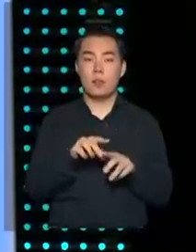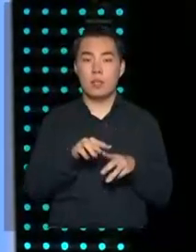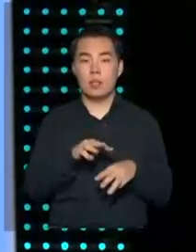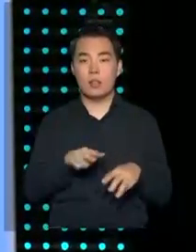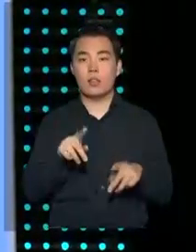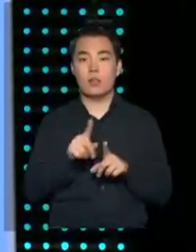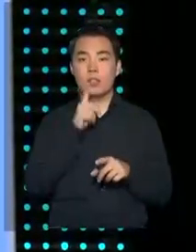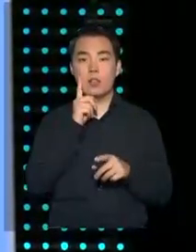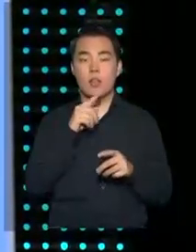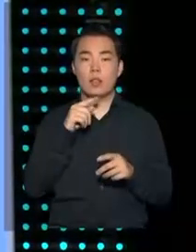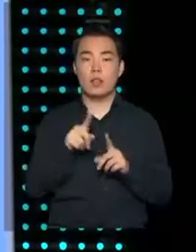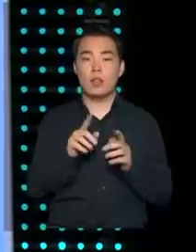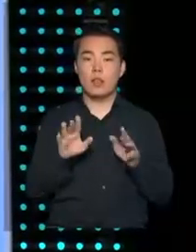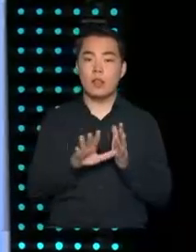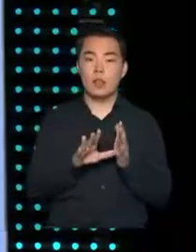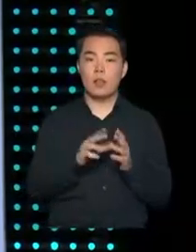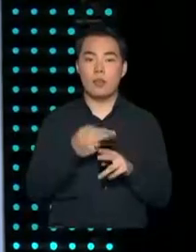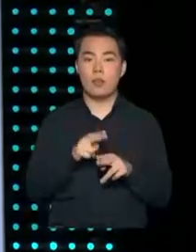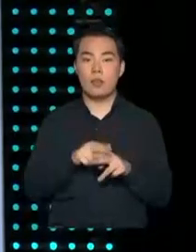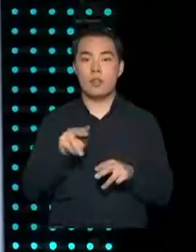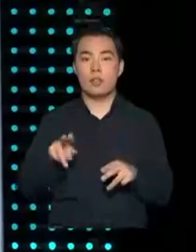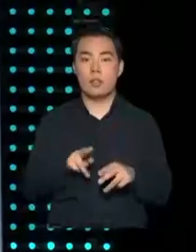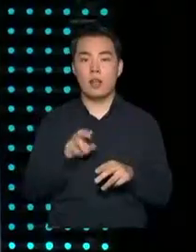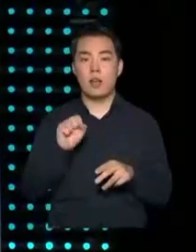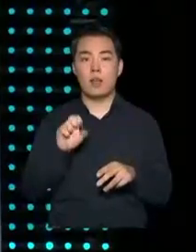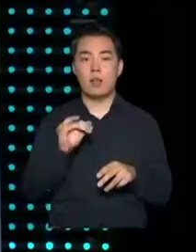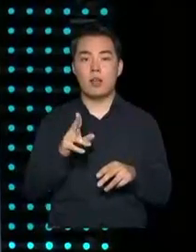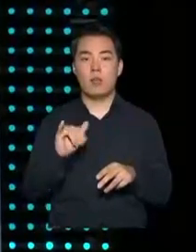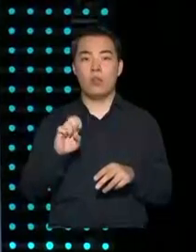жасыл энергия көздерін дамыту департаментінің директоры Абай Құланбай Мырза болды.